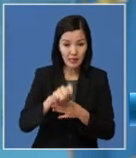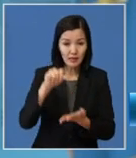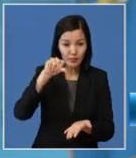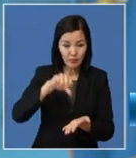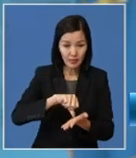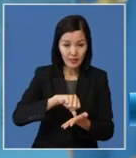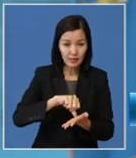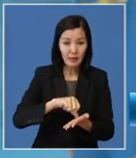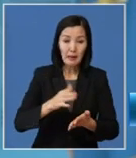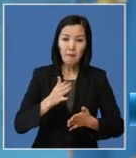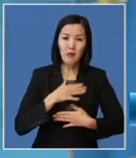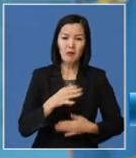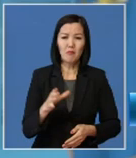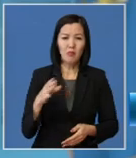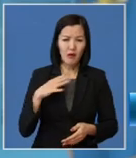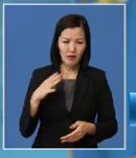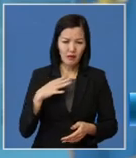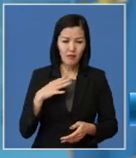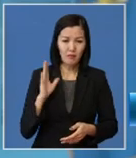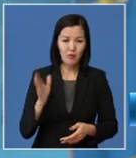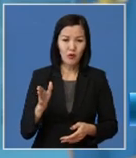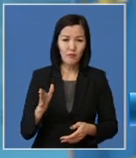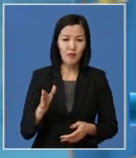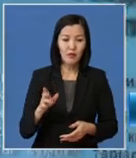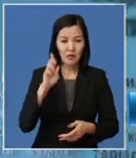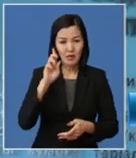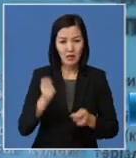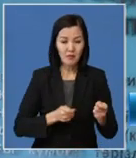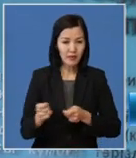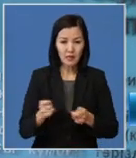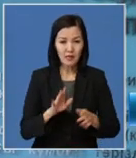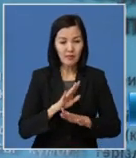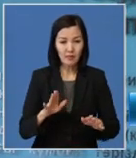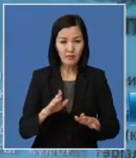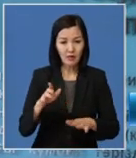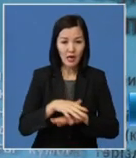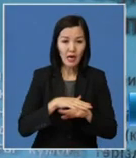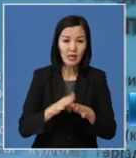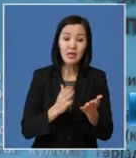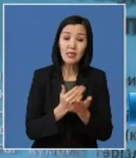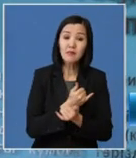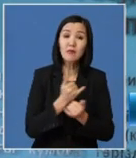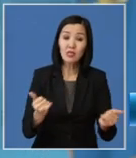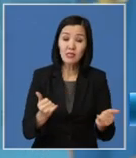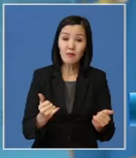мен шенеунік боламын, мен ел басқарам демей, елге қызмет жасаймын. Соған жұмыс істеймін деген бойында